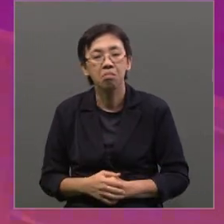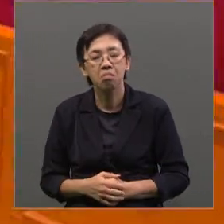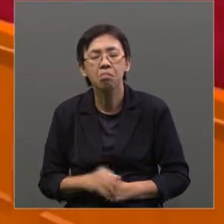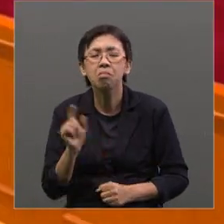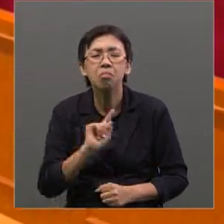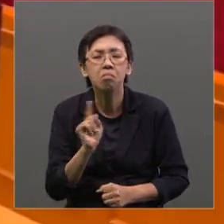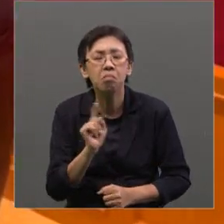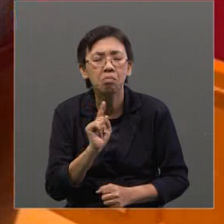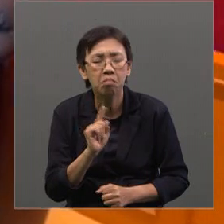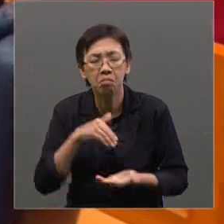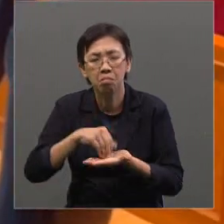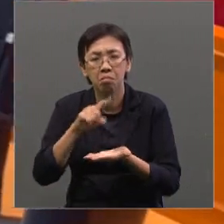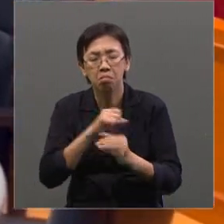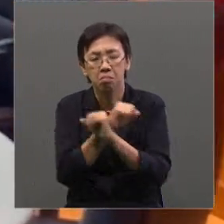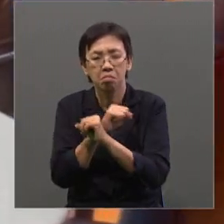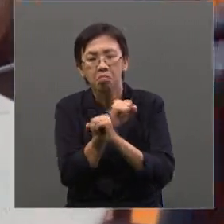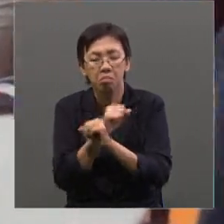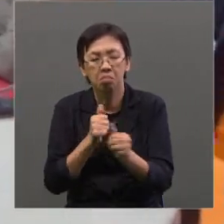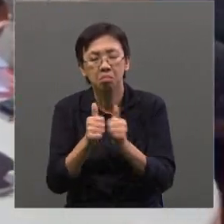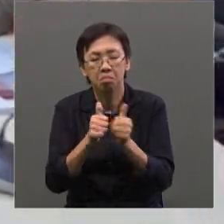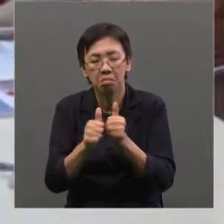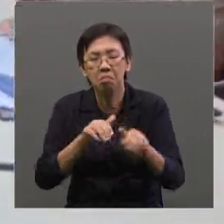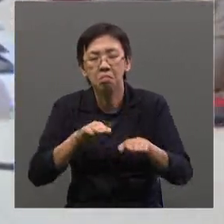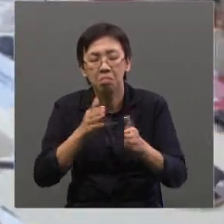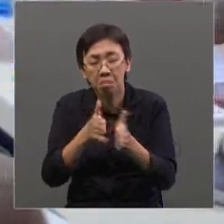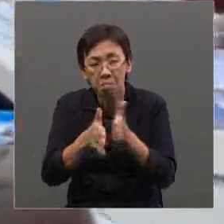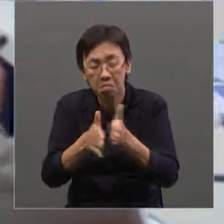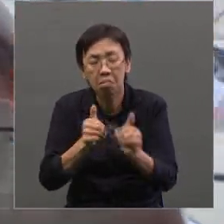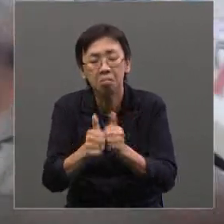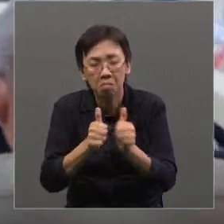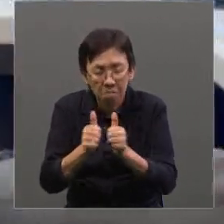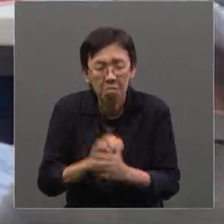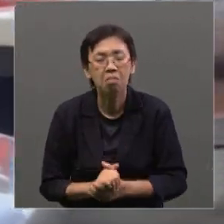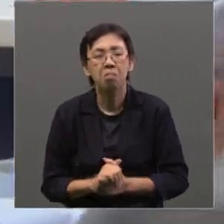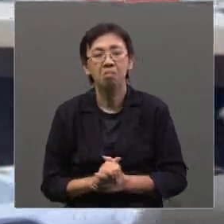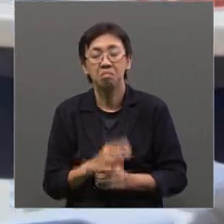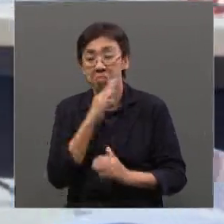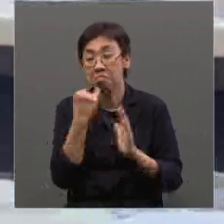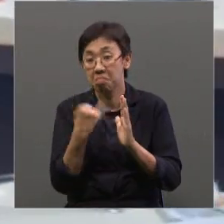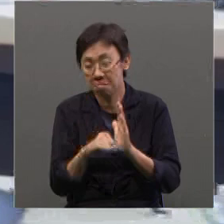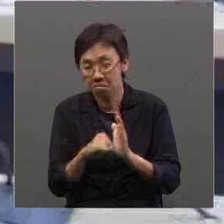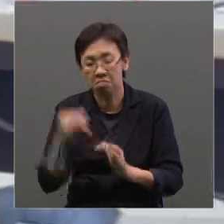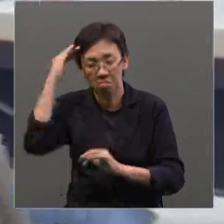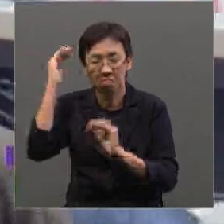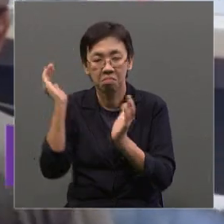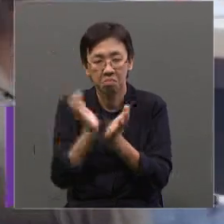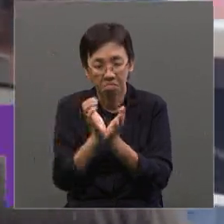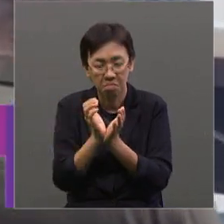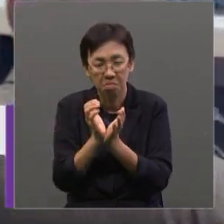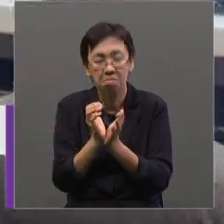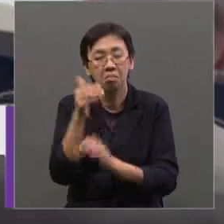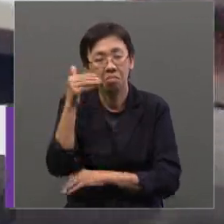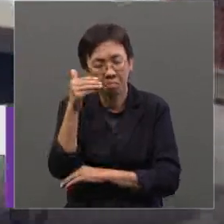ละเอียดนั้นมาจากการประชุมศูนย์ป้องกันและปราบปรามการแข่งรถในทางและความคิดอื่นที่เกี่ยวข้องสำนักงานตำรวจแห่งชาติหรือว่า